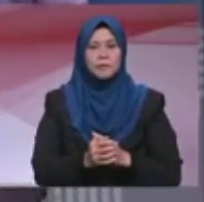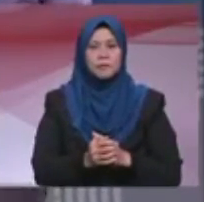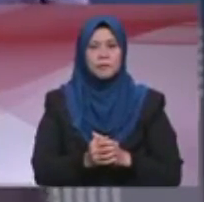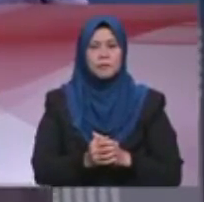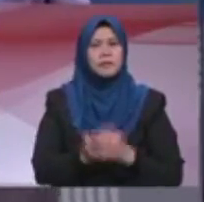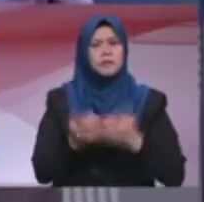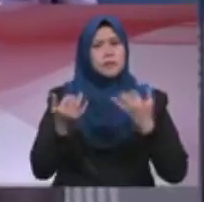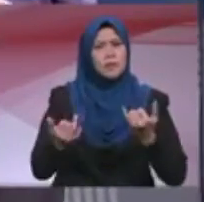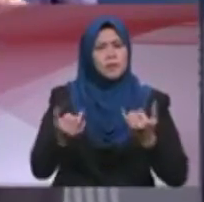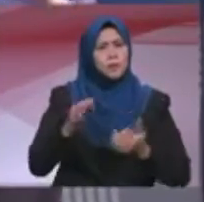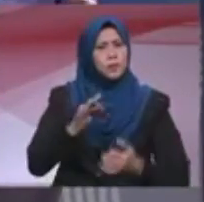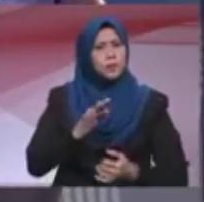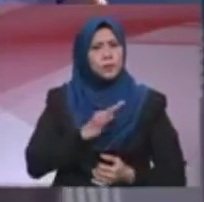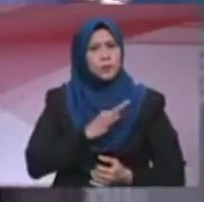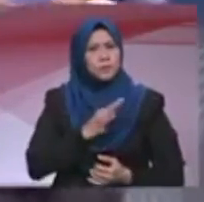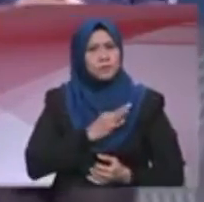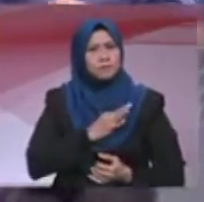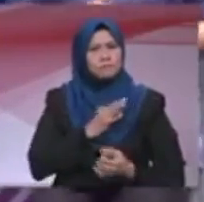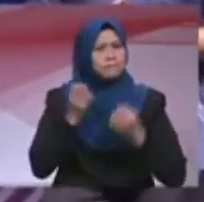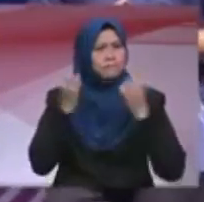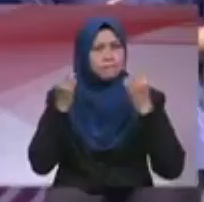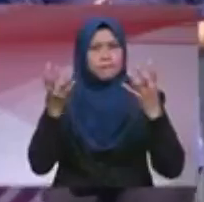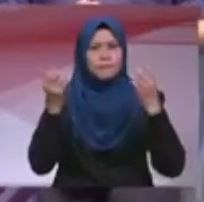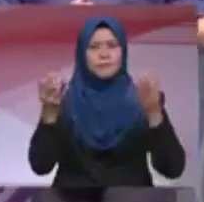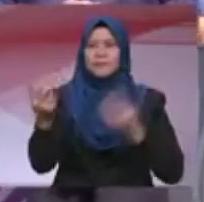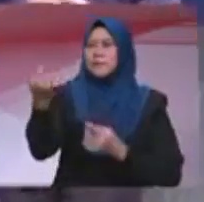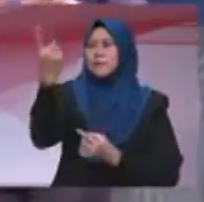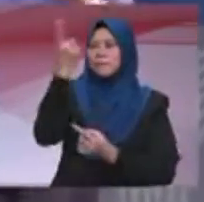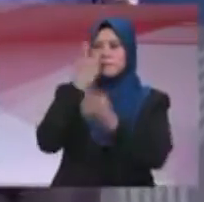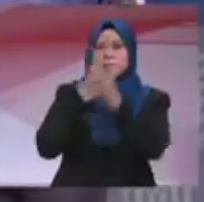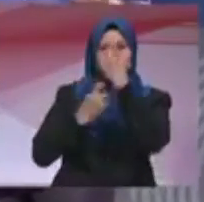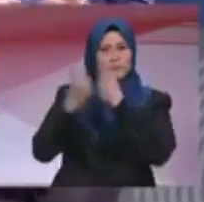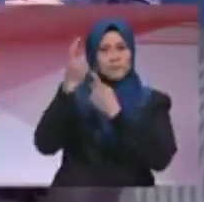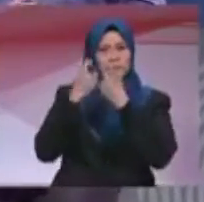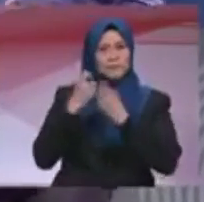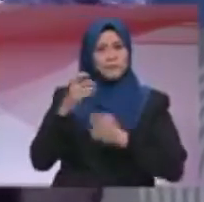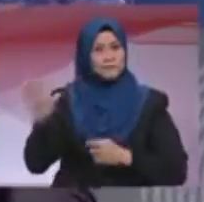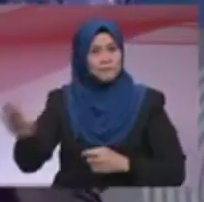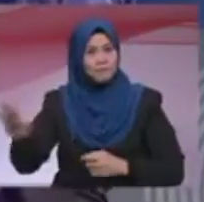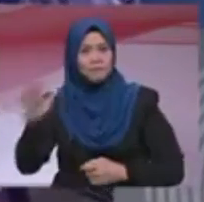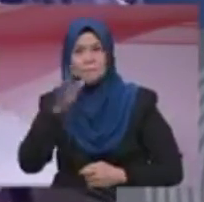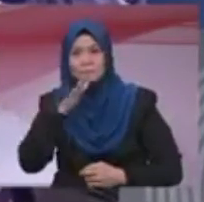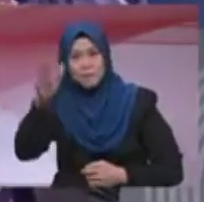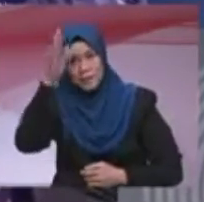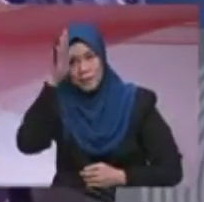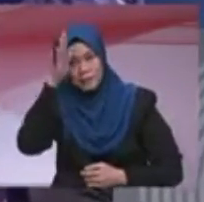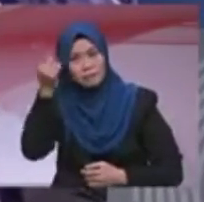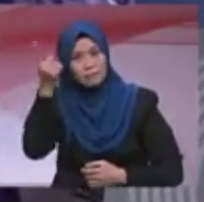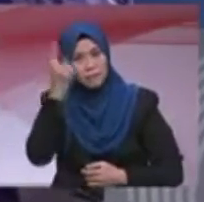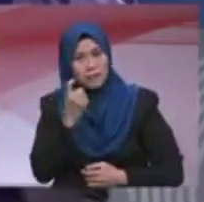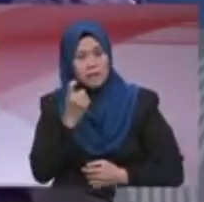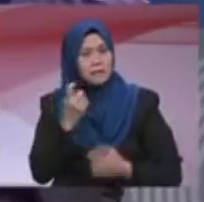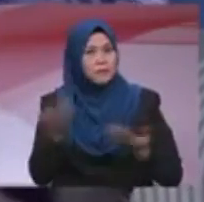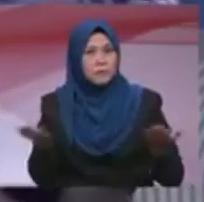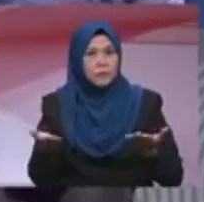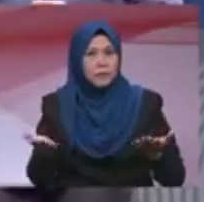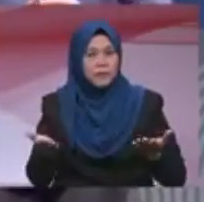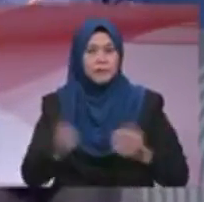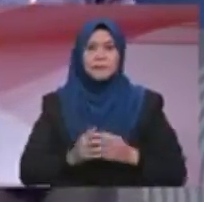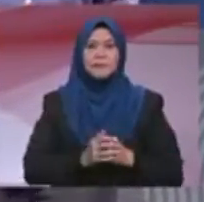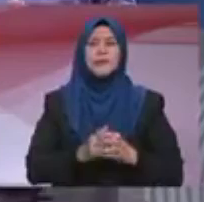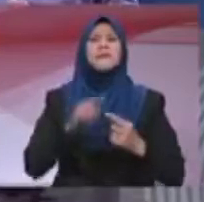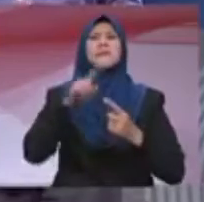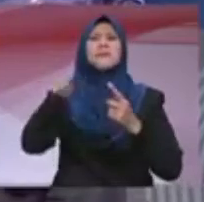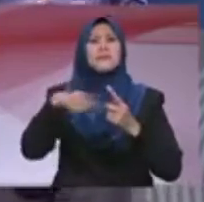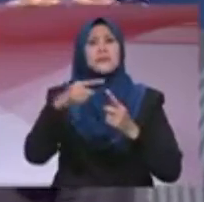antara soalan yang banyak ditanya oleh ibu bapa adalah berkaitan dengan